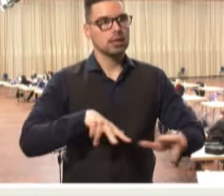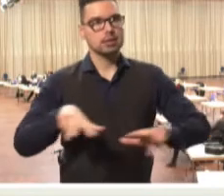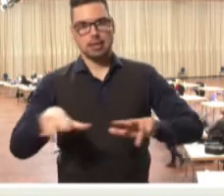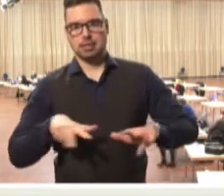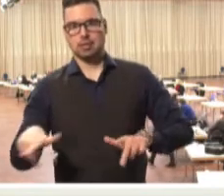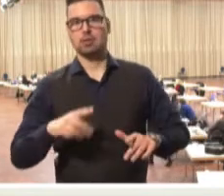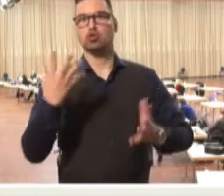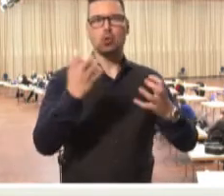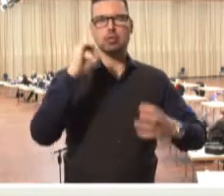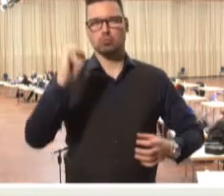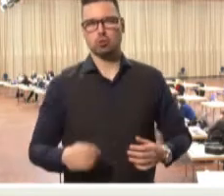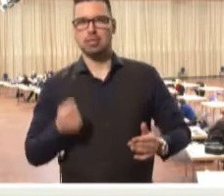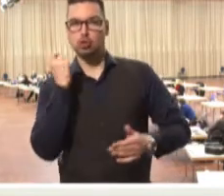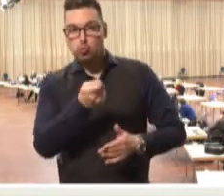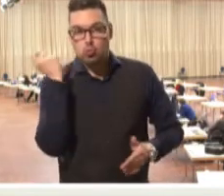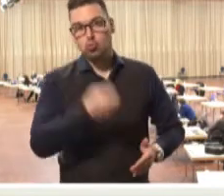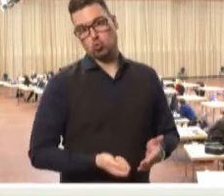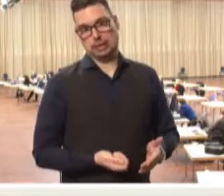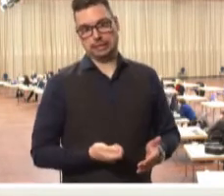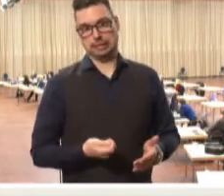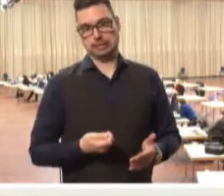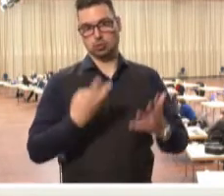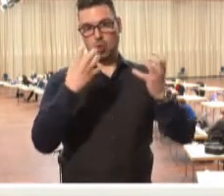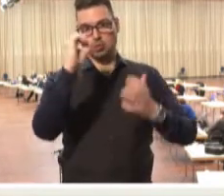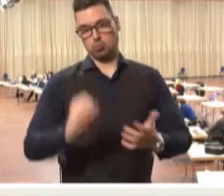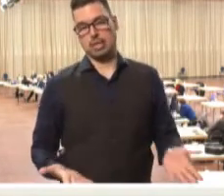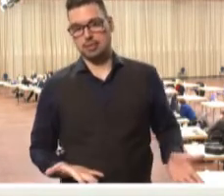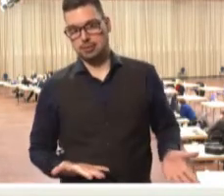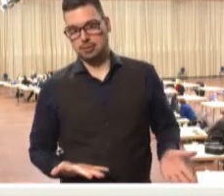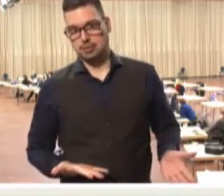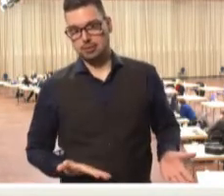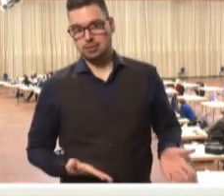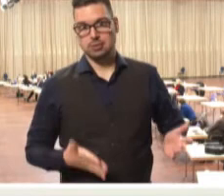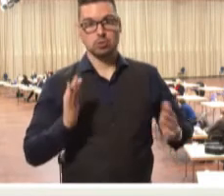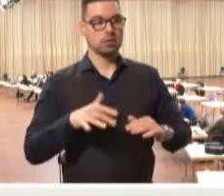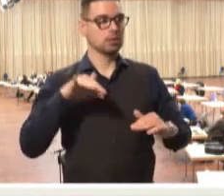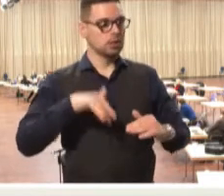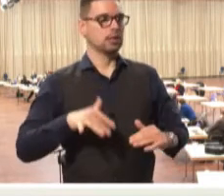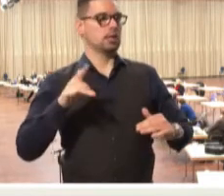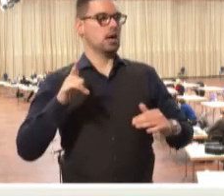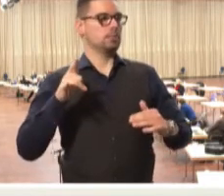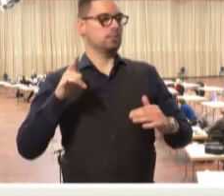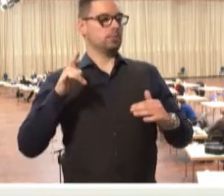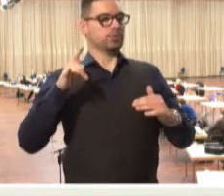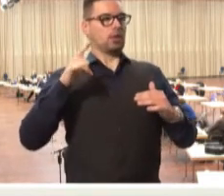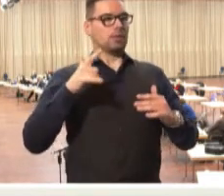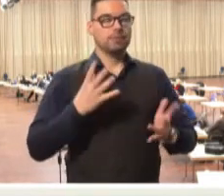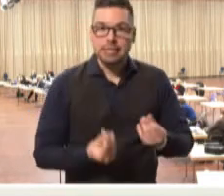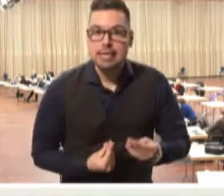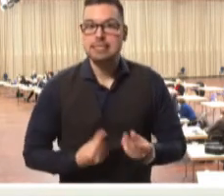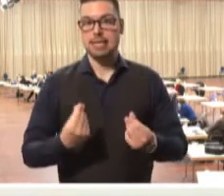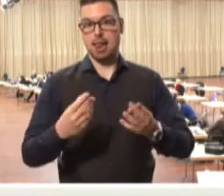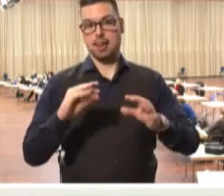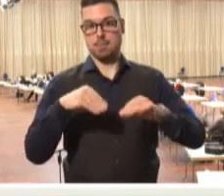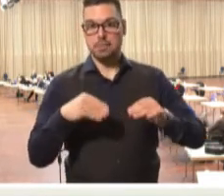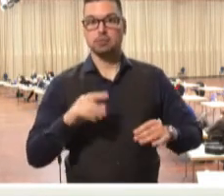auf 90% Zuschussquote dafür gesorgt hat, dass wir in bisher ungeahntem Maße finanzielle Mittel für die Städte und Gemeinden, für